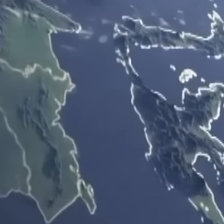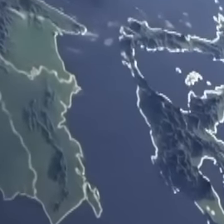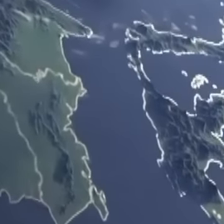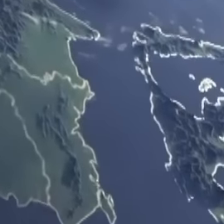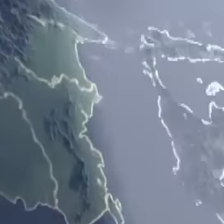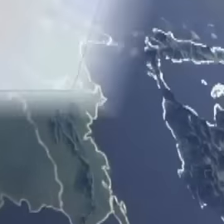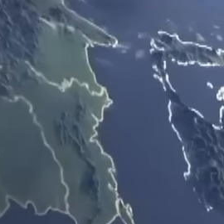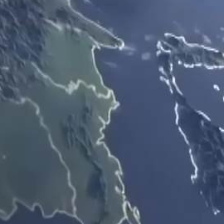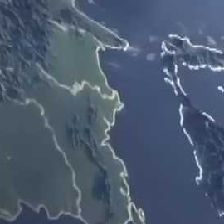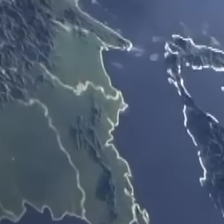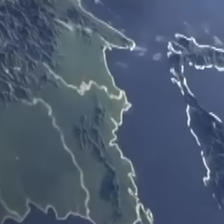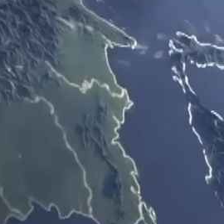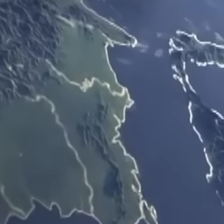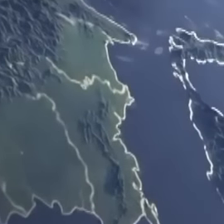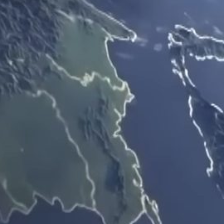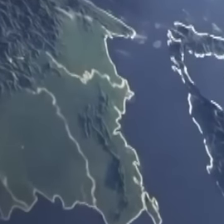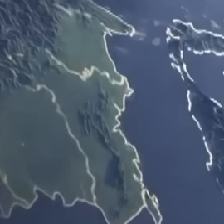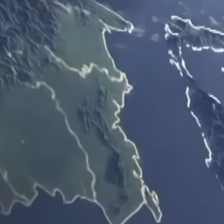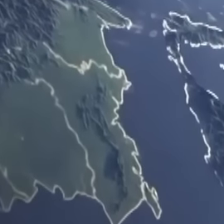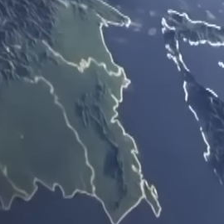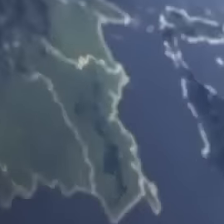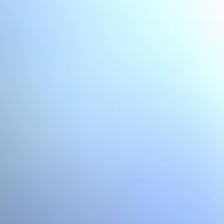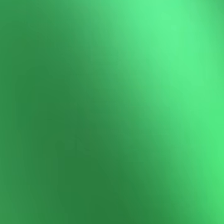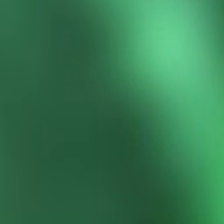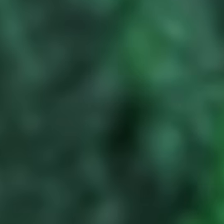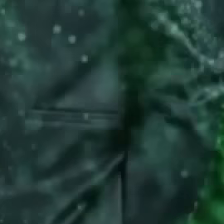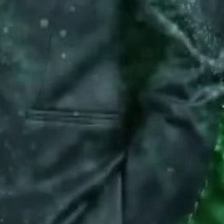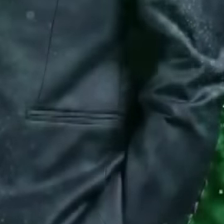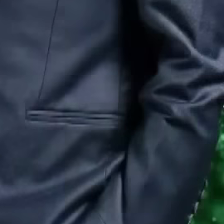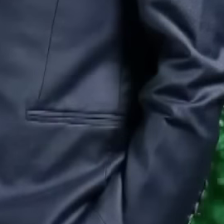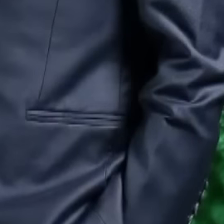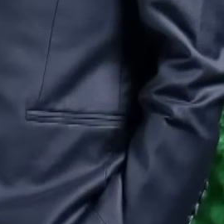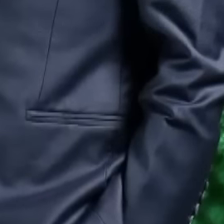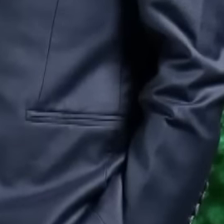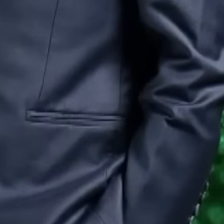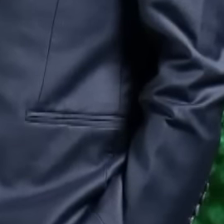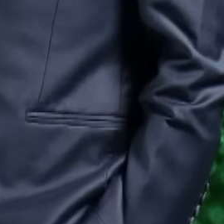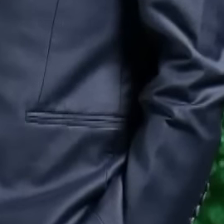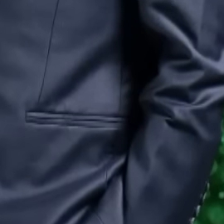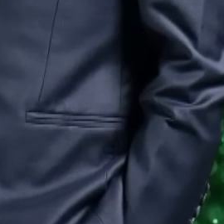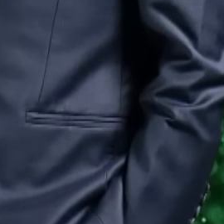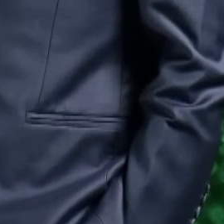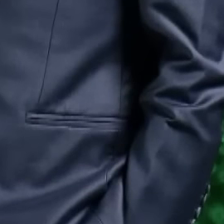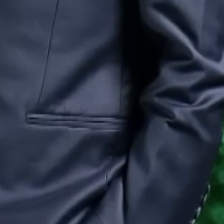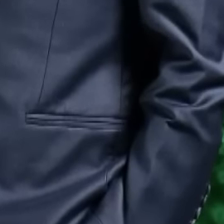Ya Allah. Ya Allah. Ya Allah.